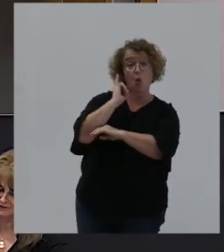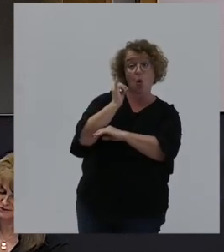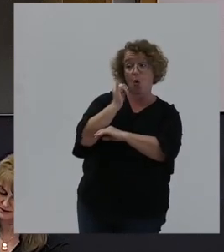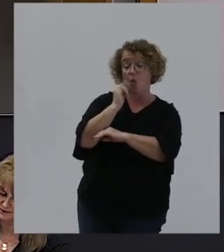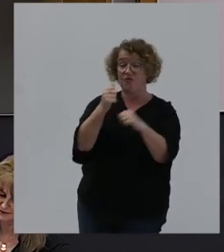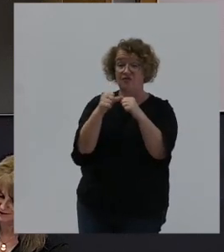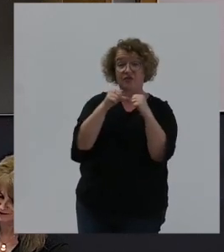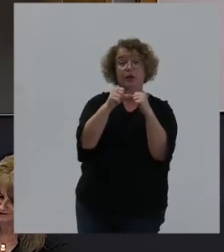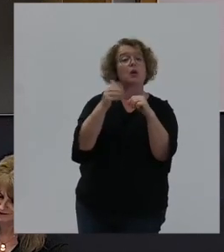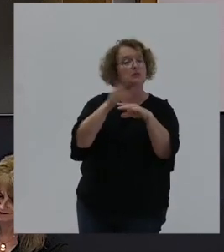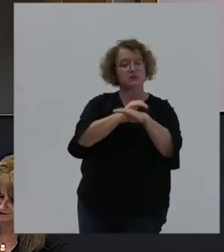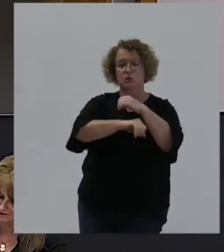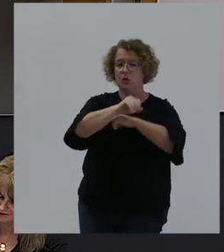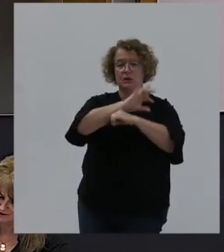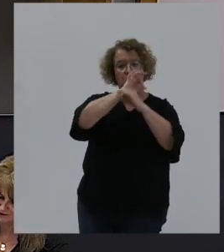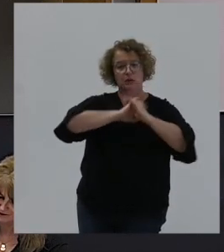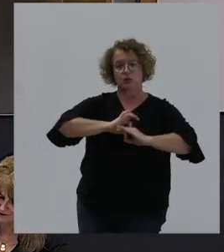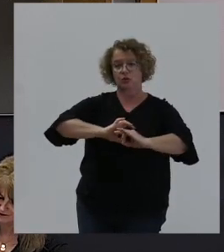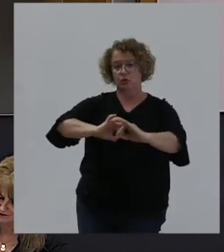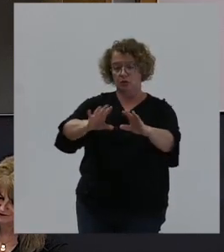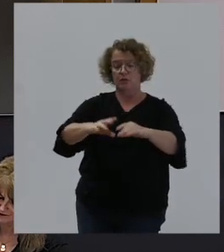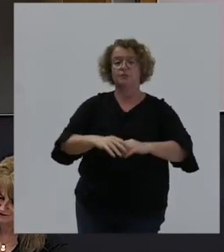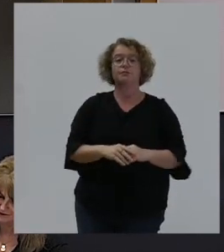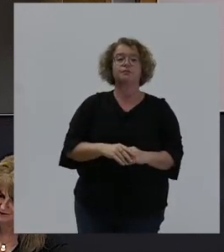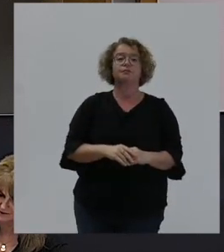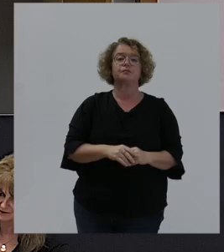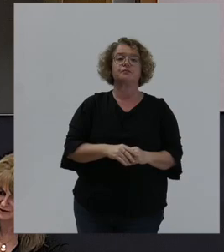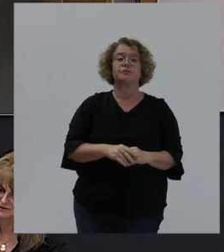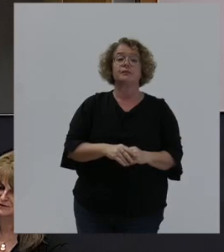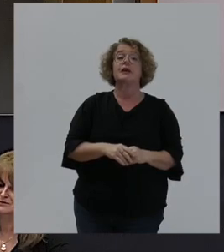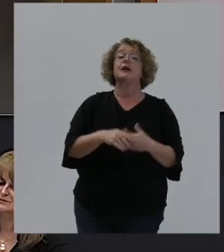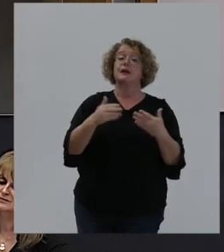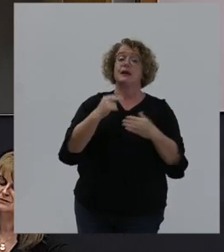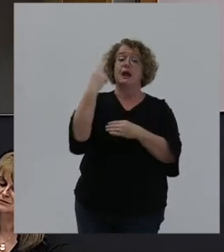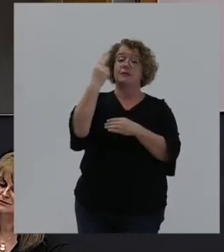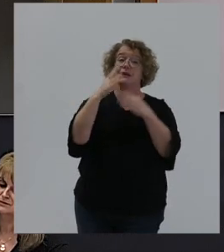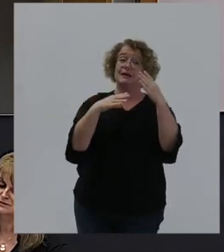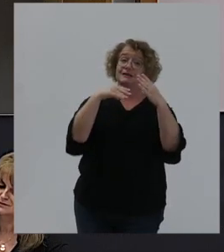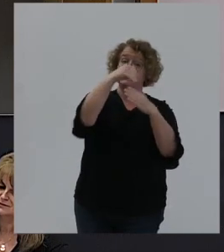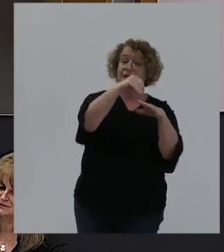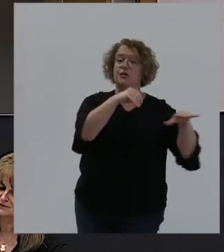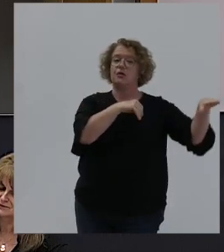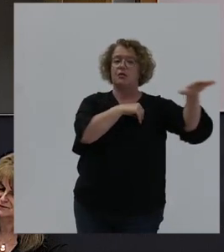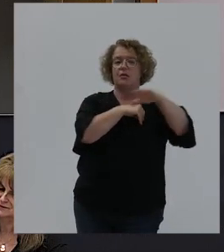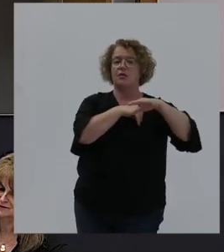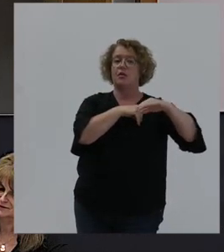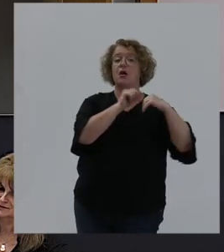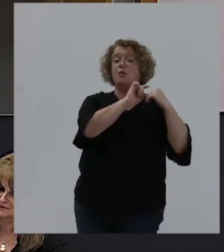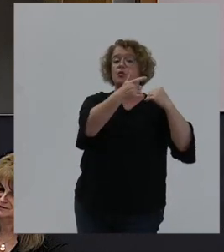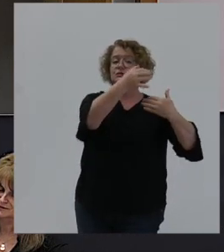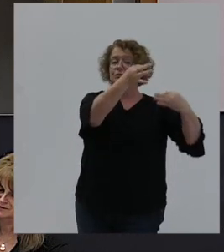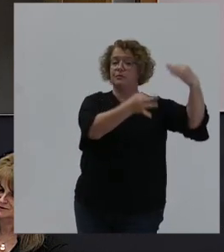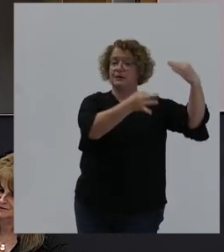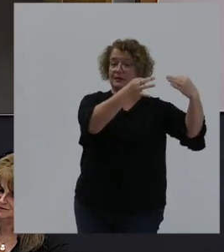sont faites. Et ensuite, et là c'est hors les mains de l'université, il y a les procédures pénales.